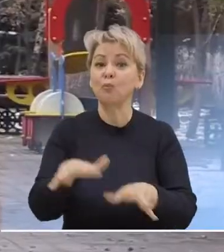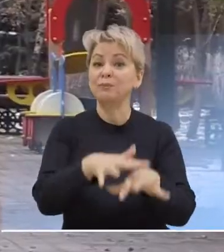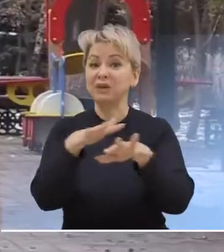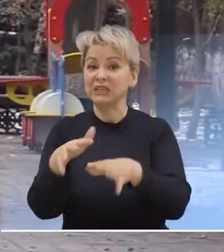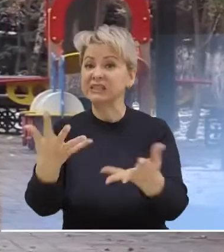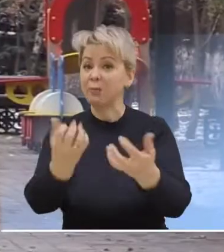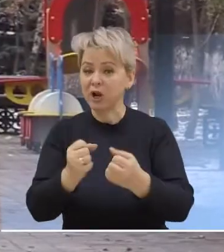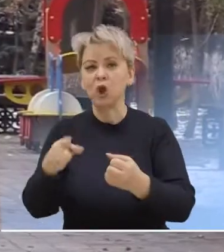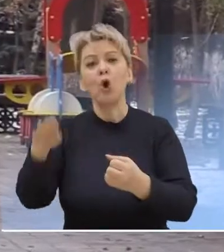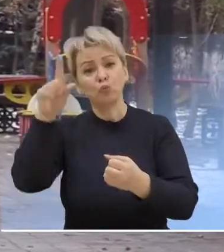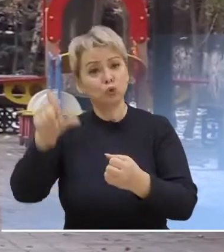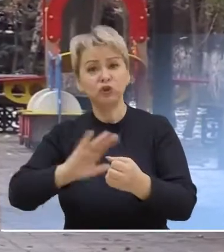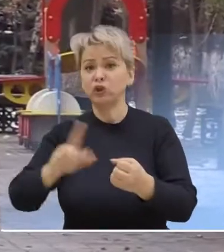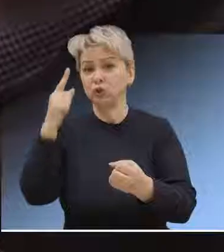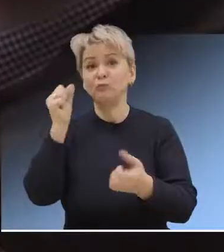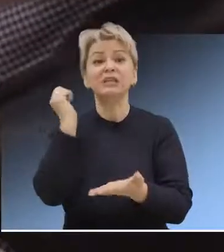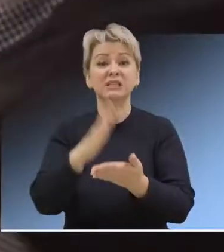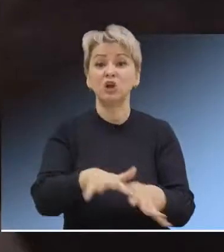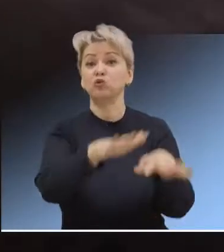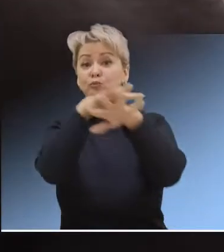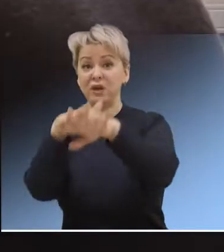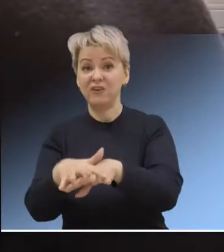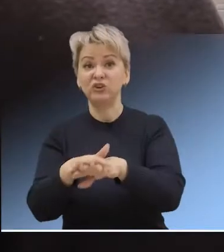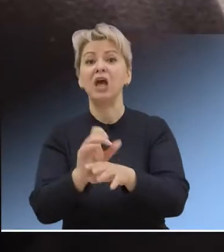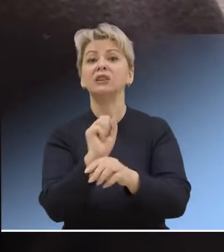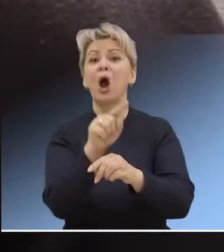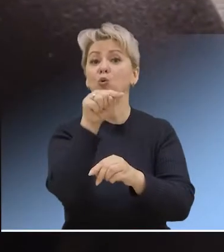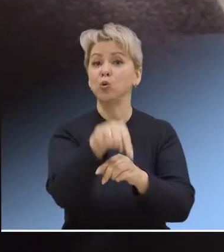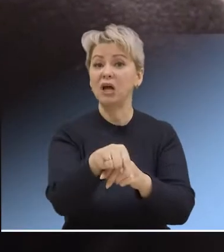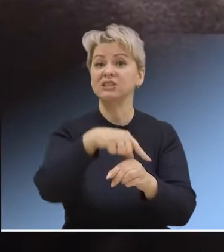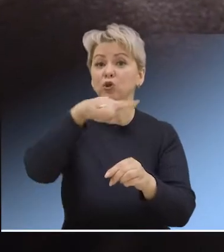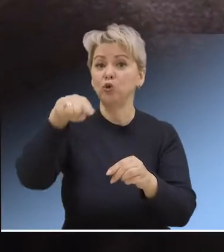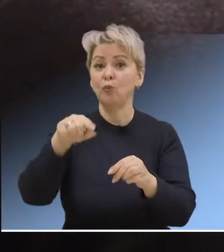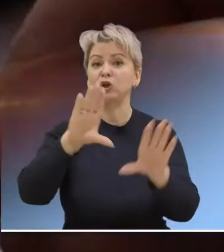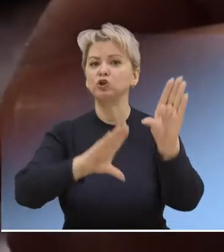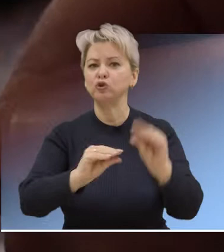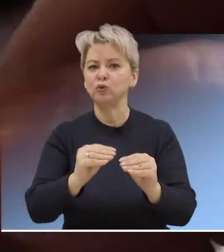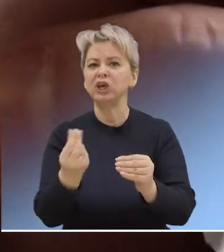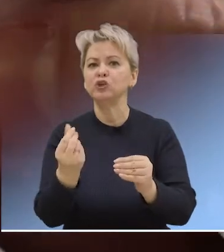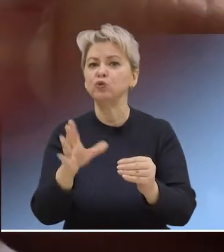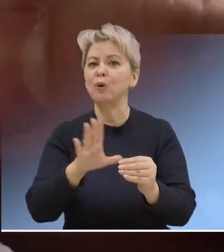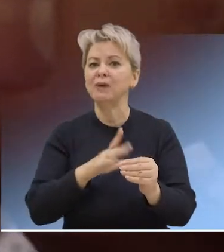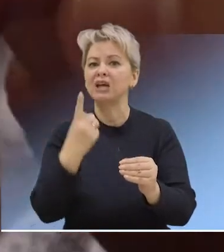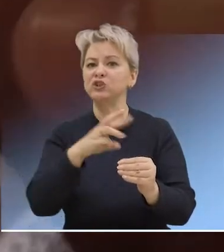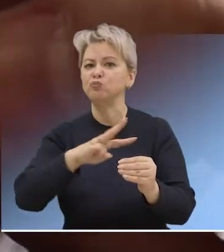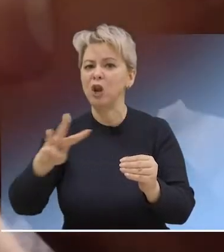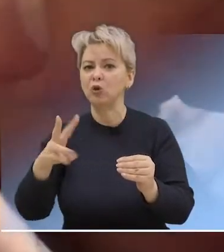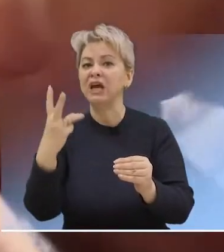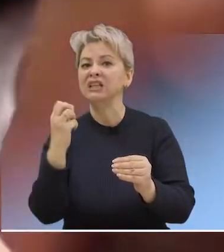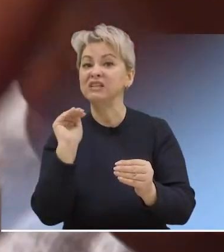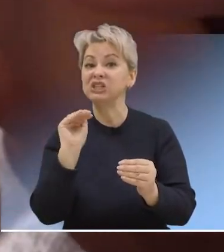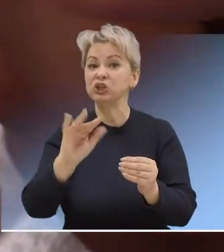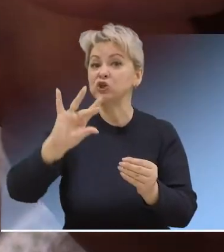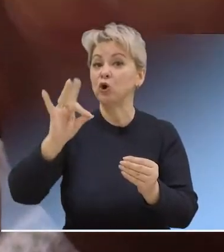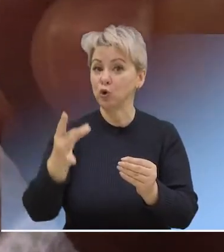вывода средств. Мужчина не стал долго размышлять и перевел деньги на указанный злоумышленником номер банковского счета. Сумма составила 1